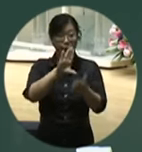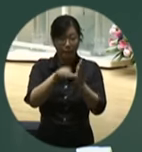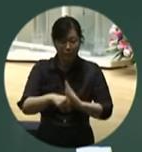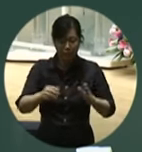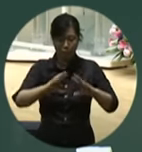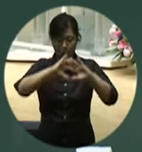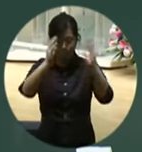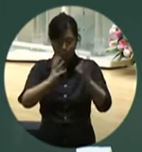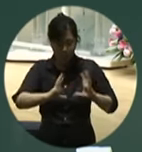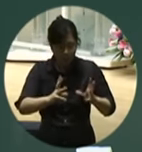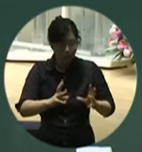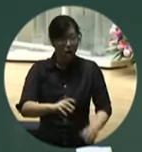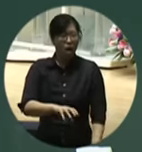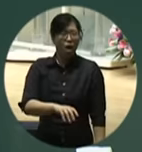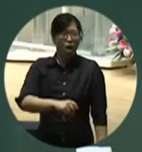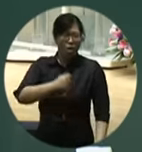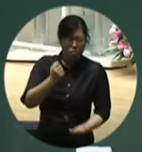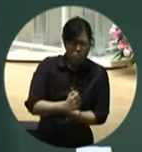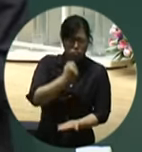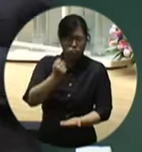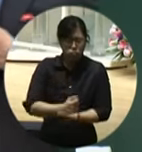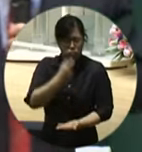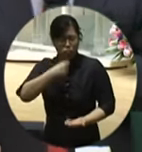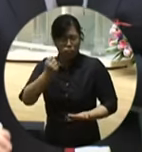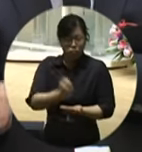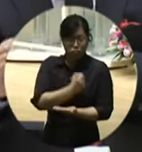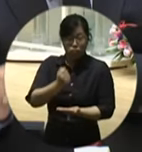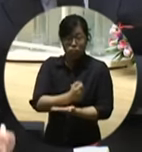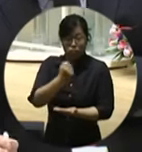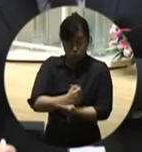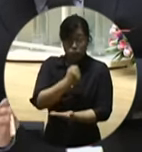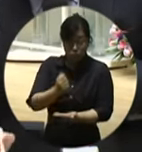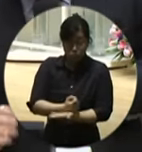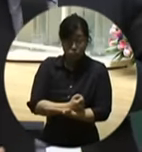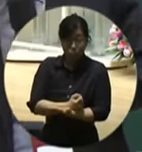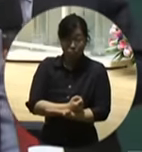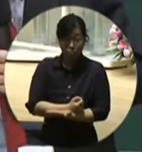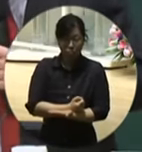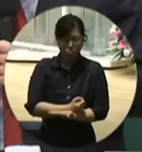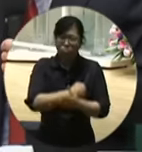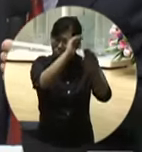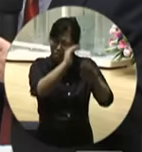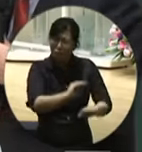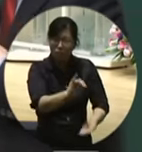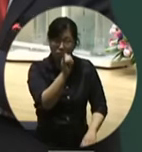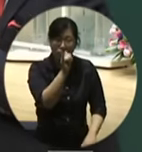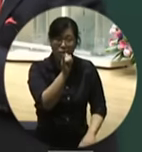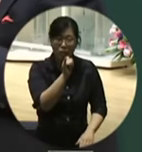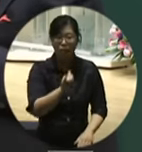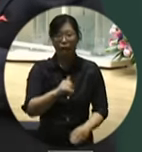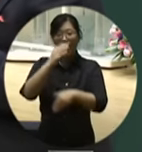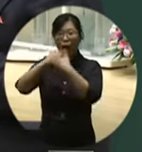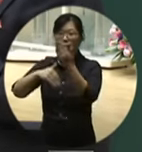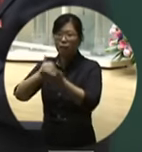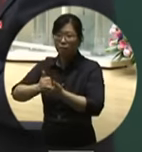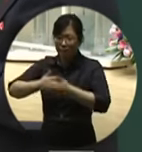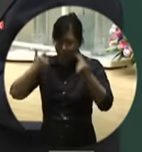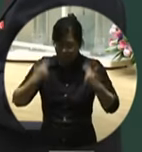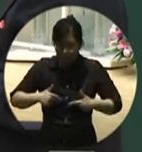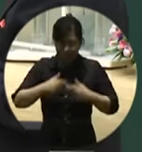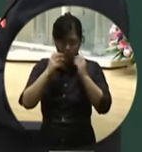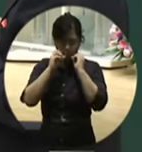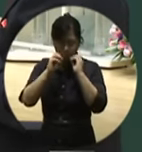언제든지 전도와 선교를 놓고 하나님은 중요한 시간표를 내신 겁니다. So every time for the sake of evangelism and missions, God gave